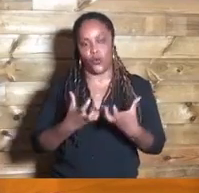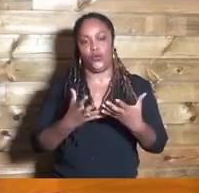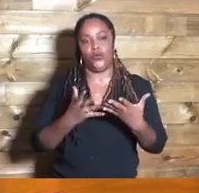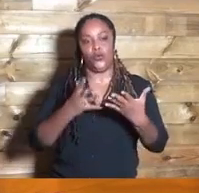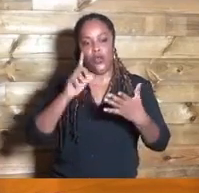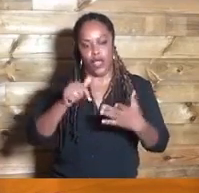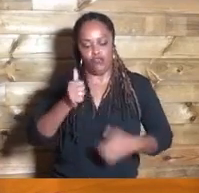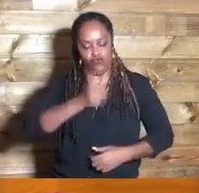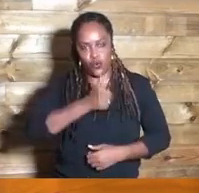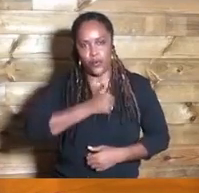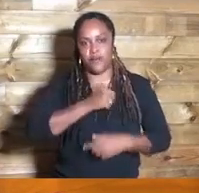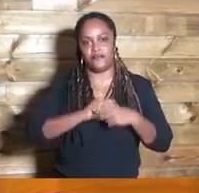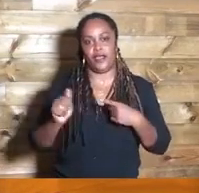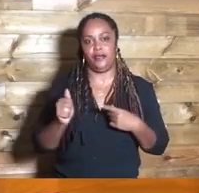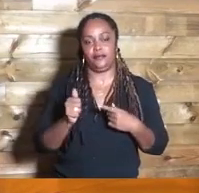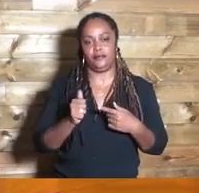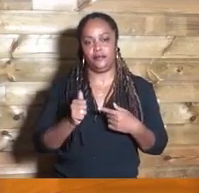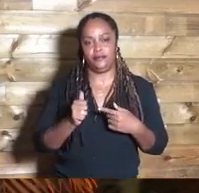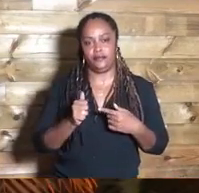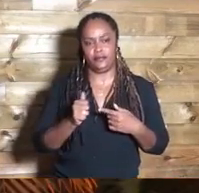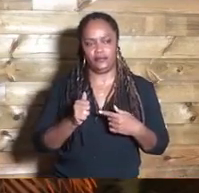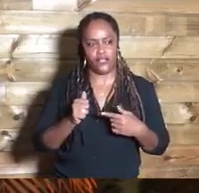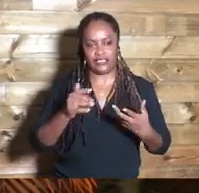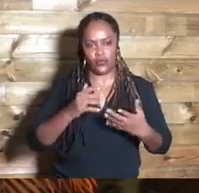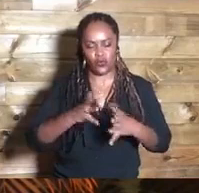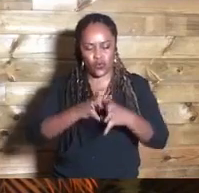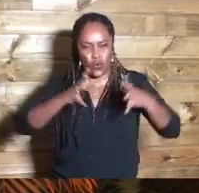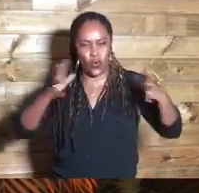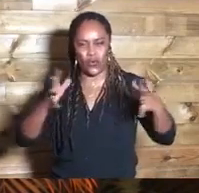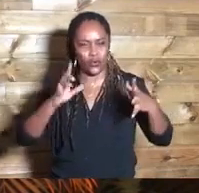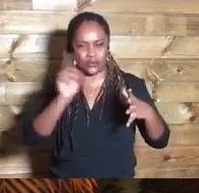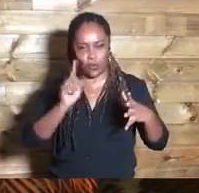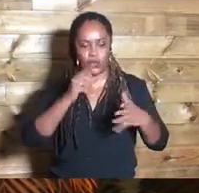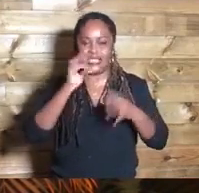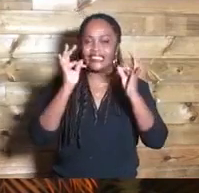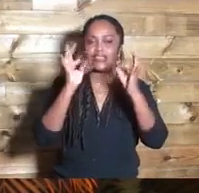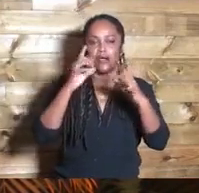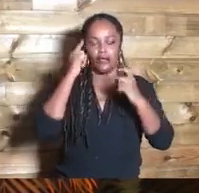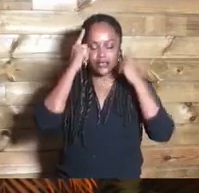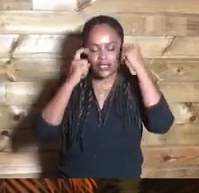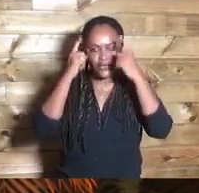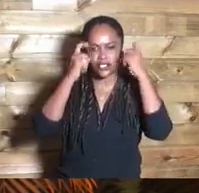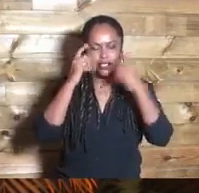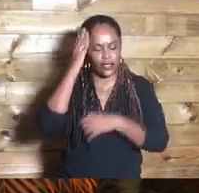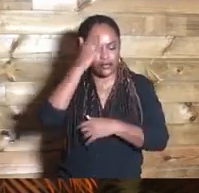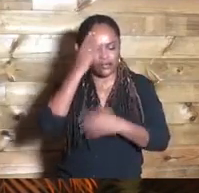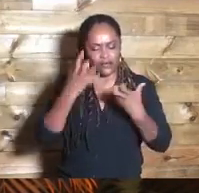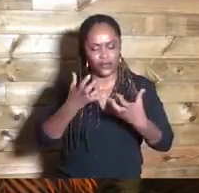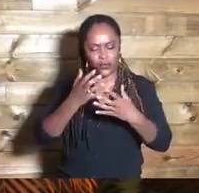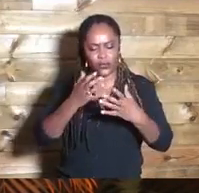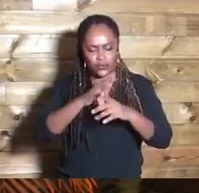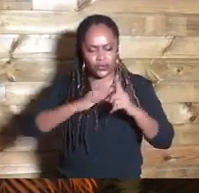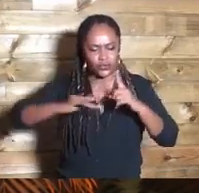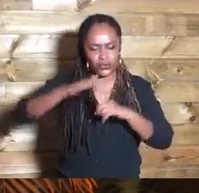pas en nous-mêmes. Ça ne veut pas dire faire grand ou achat. Hein? Ça veut dire que nous prenons le temps de réfléchir, mais quelle société nous voulons? Est-ce que